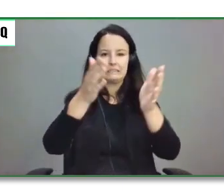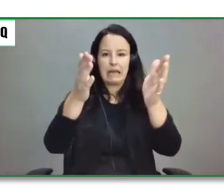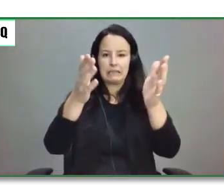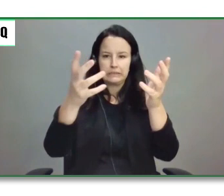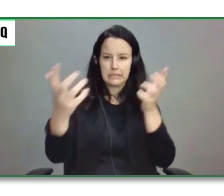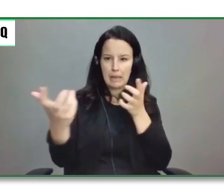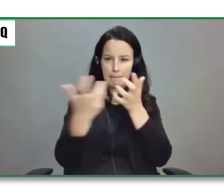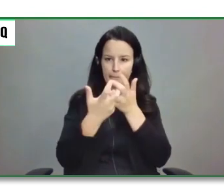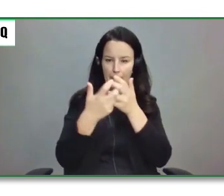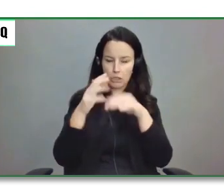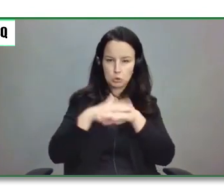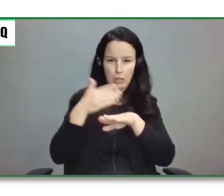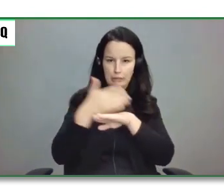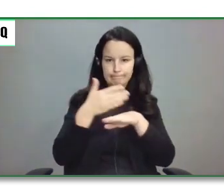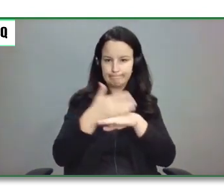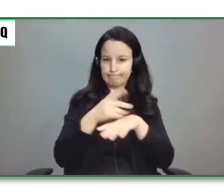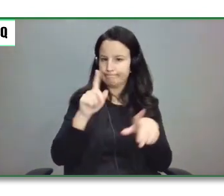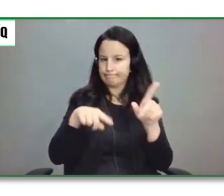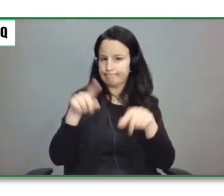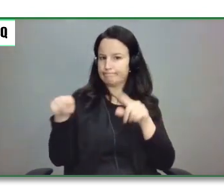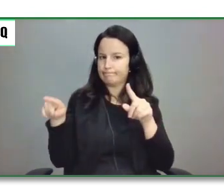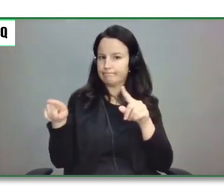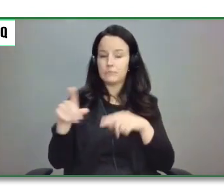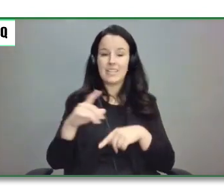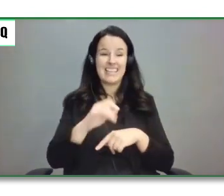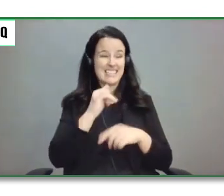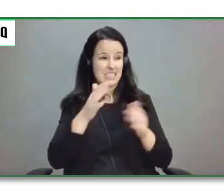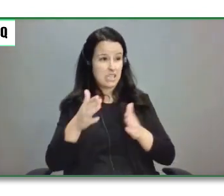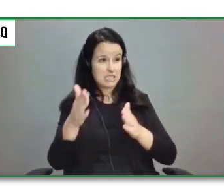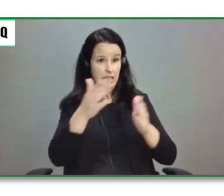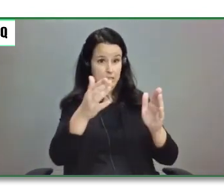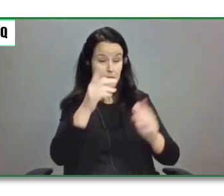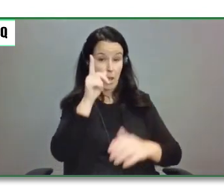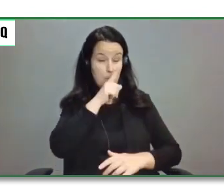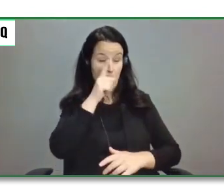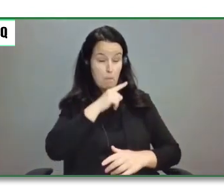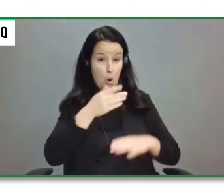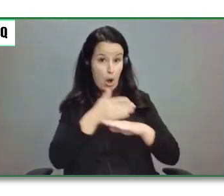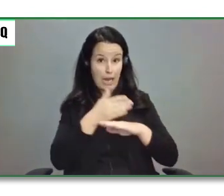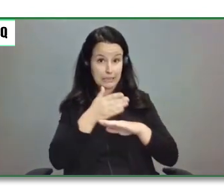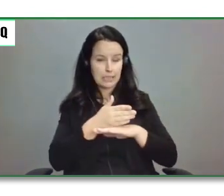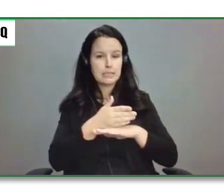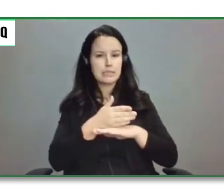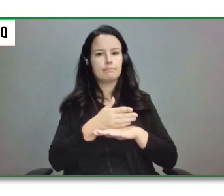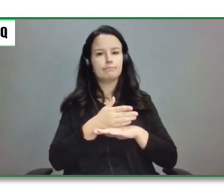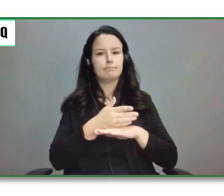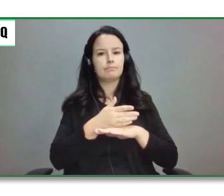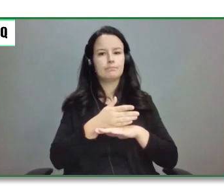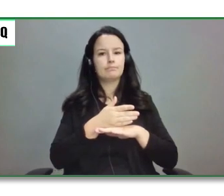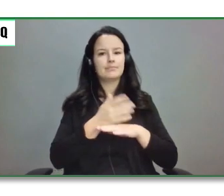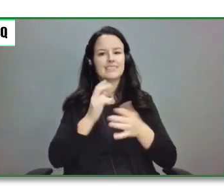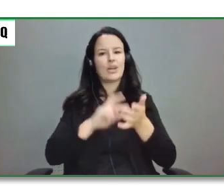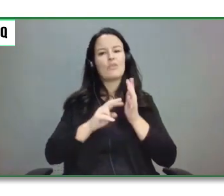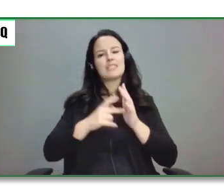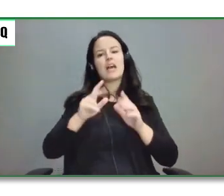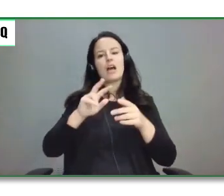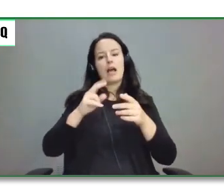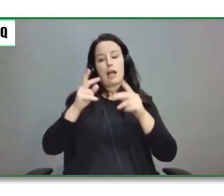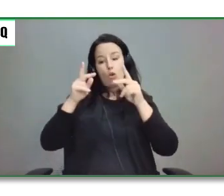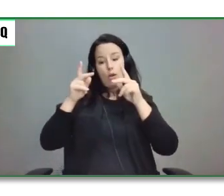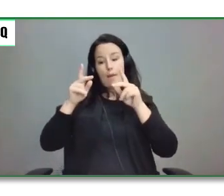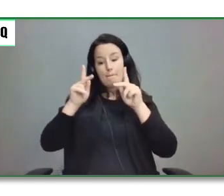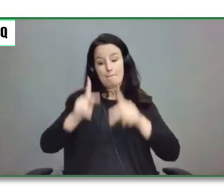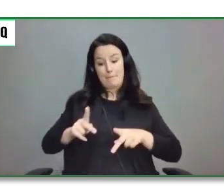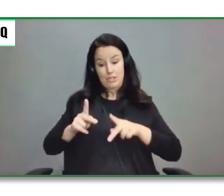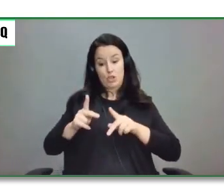accessibles. Lorsque le sentier ne peut être rendu accessible, je dis souvent d'adapter l'utilisateur pour qu'il puisse